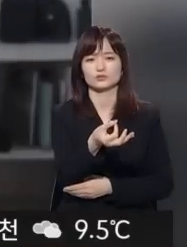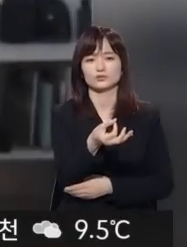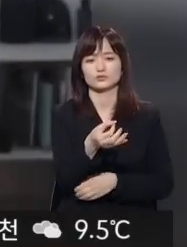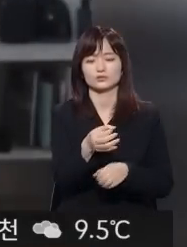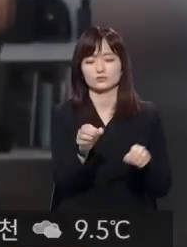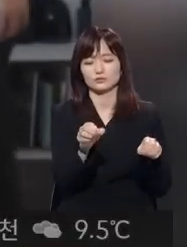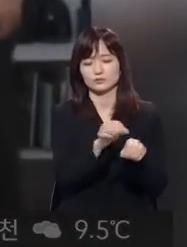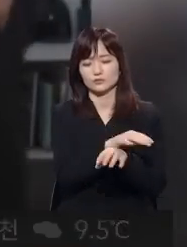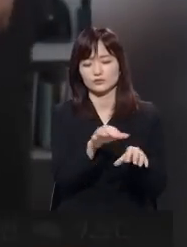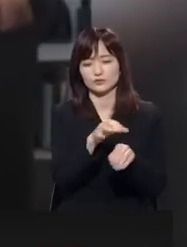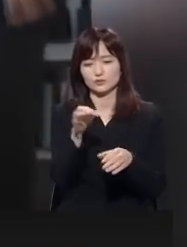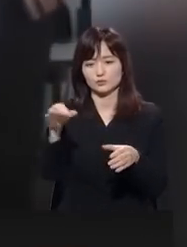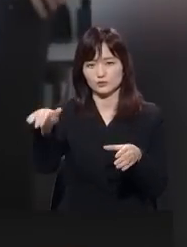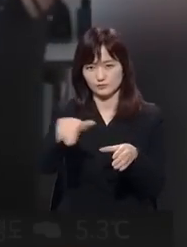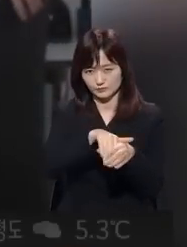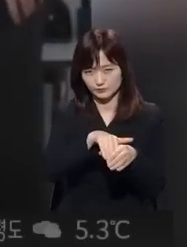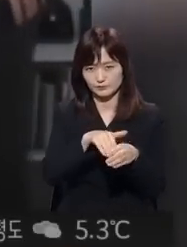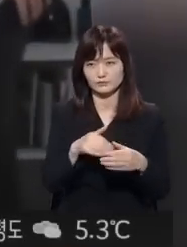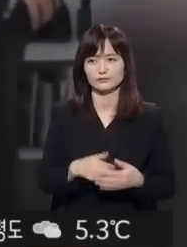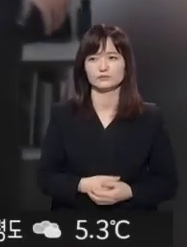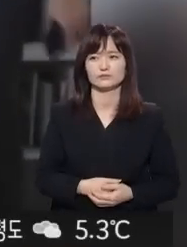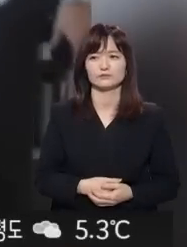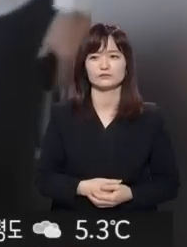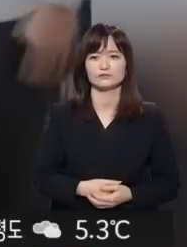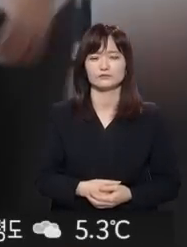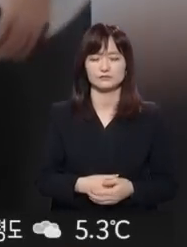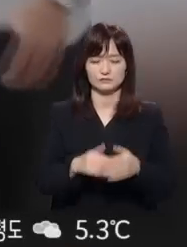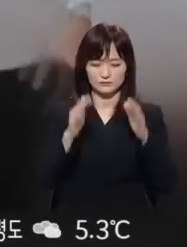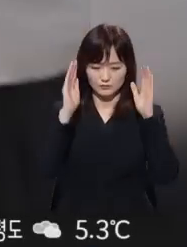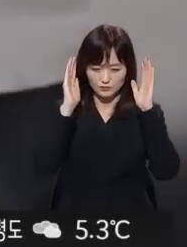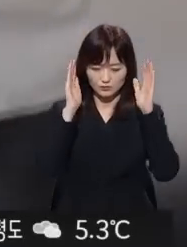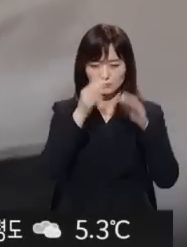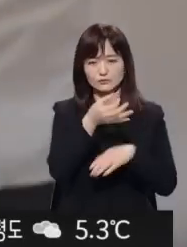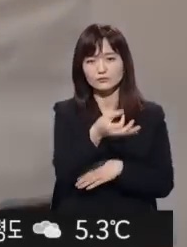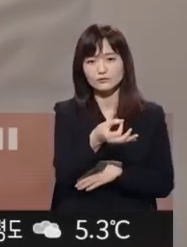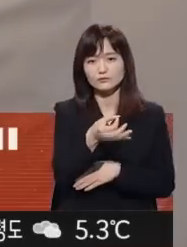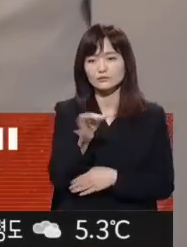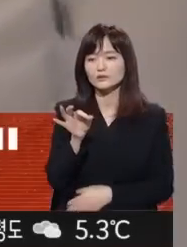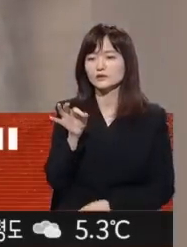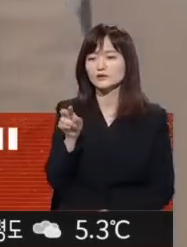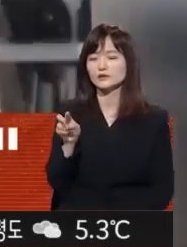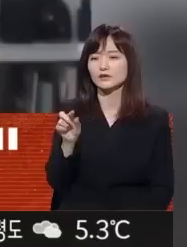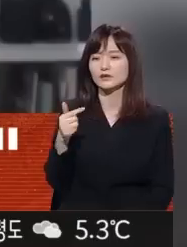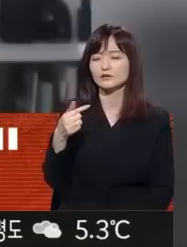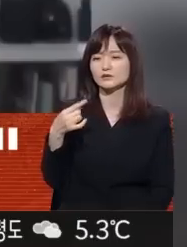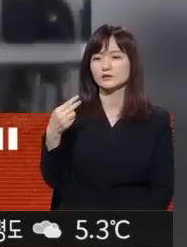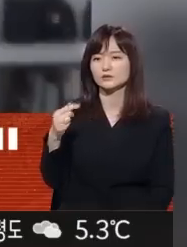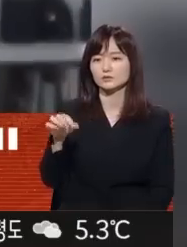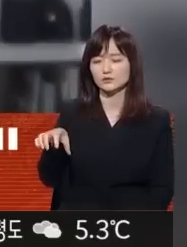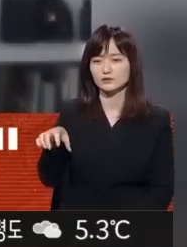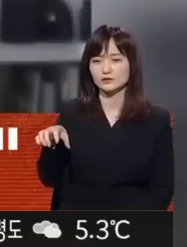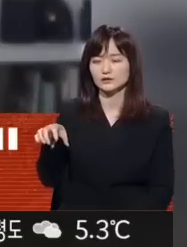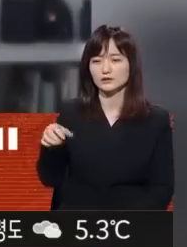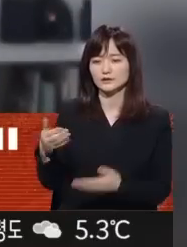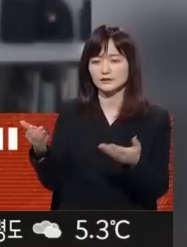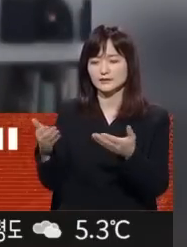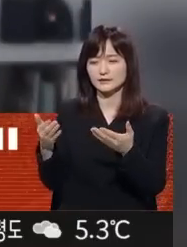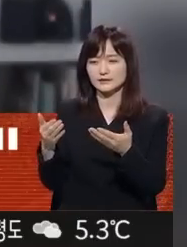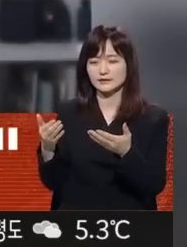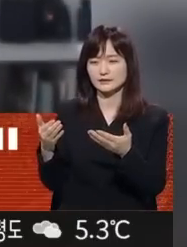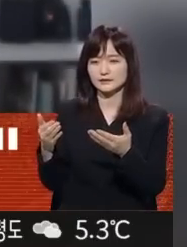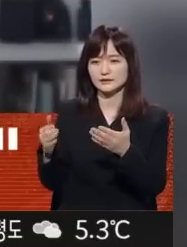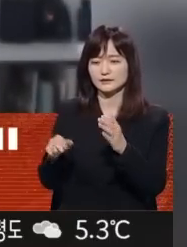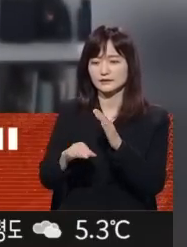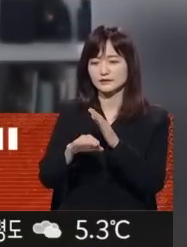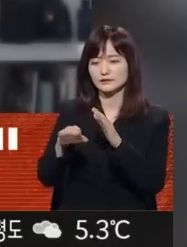세탁을 거쳐서 송금이 됐다고 주장하고 있습니다 특히 학비 같은 경우엔 그 연희동에서 일하셨던 아주머니들의 계좌를 통해서 받았다 이렇게